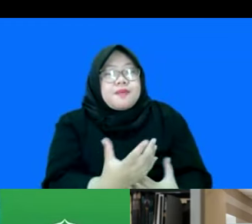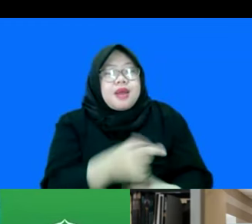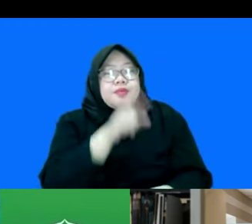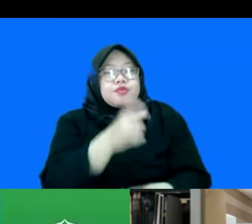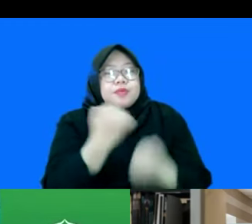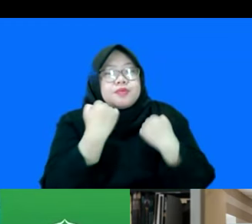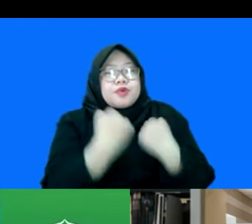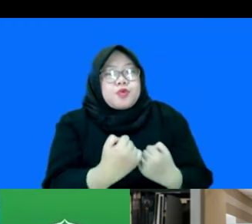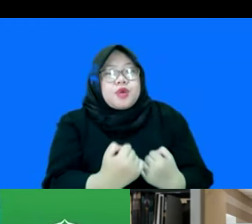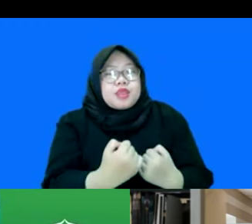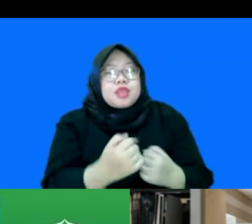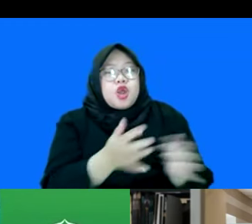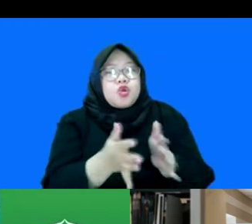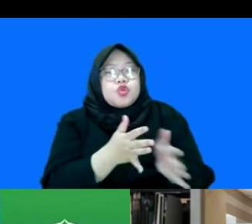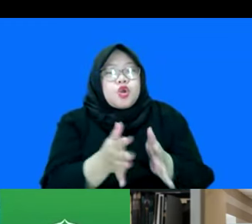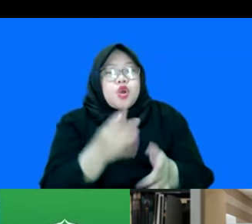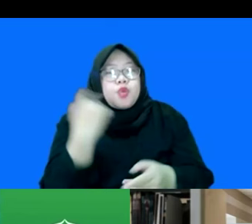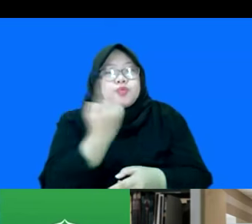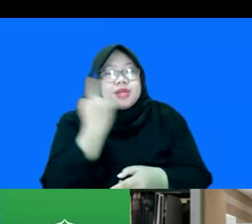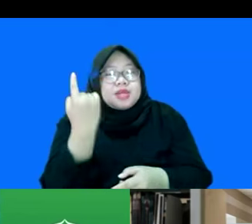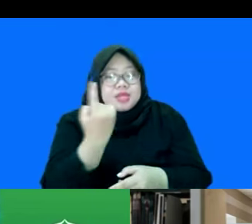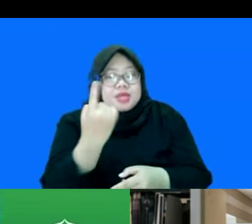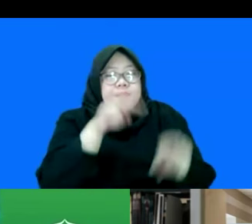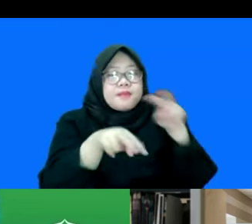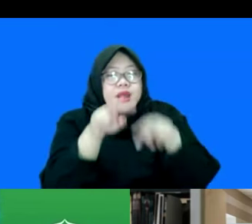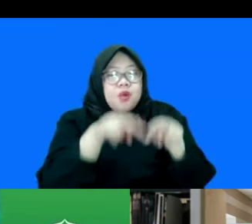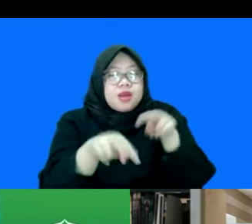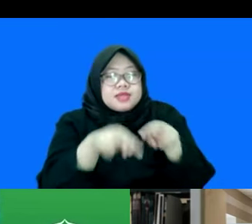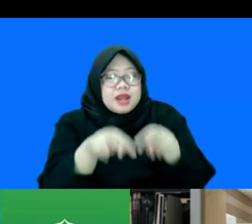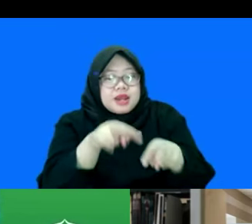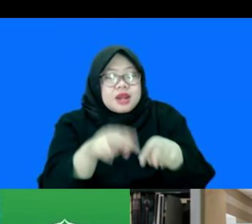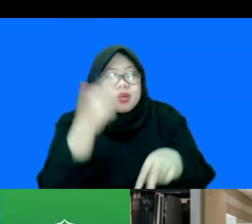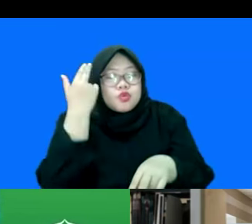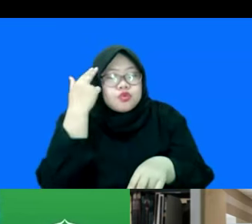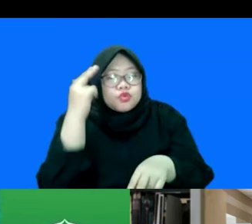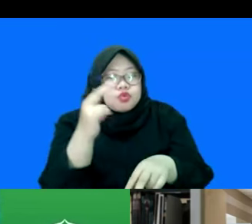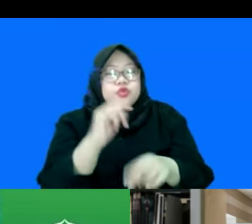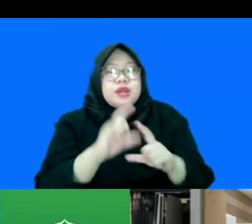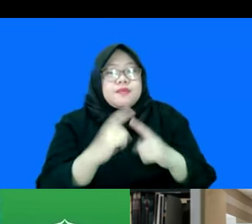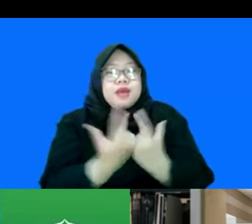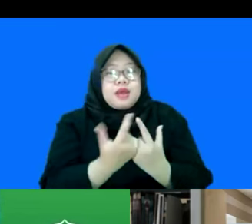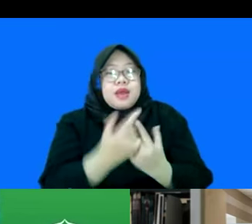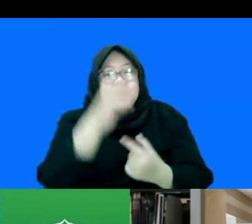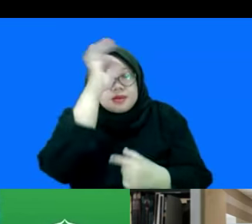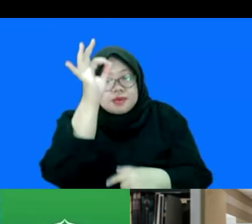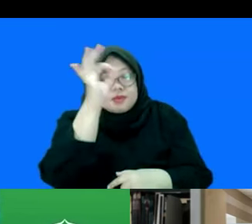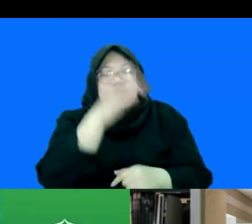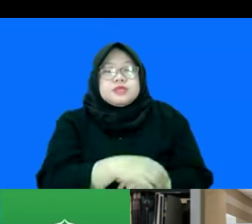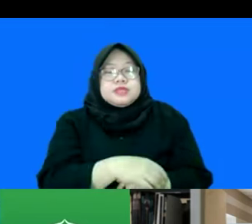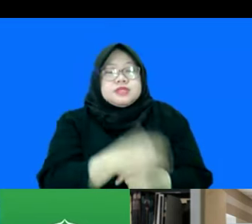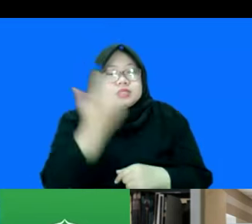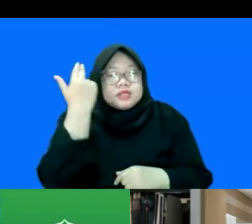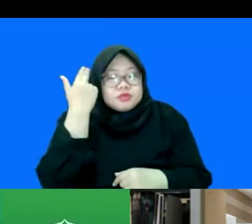memperkuat kontrol publik, ya, pengawasan kepada institusi kepolisian sebagai penegak